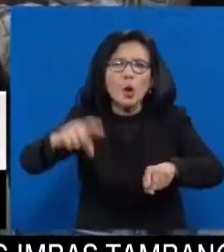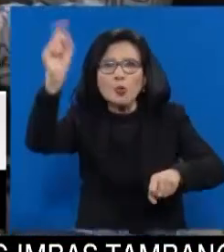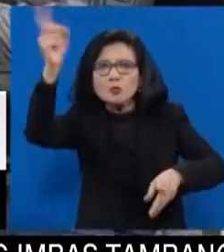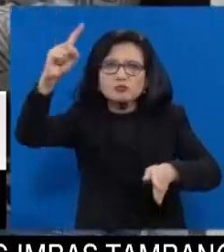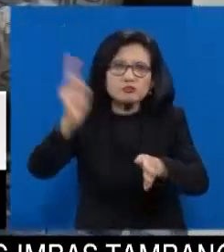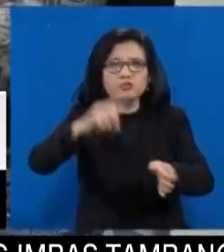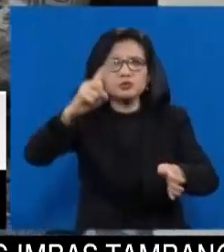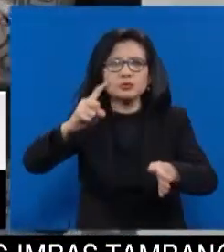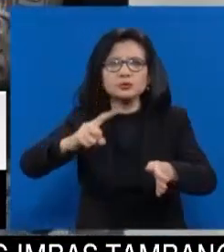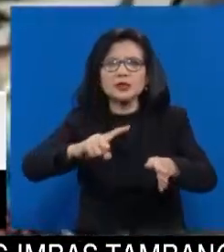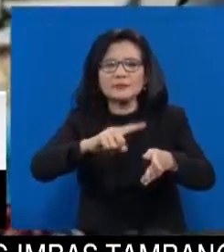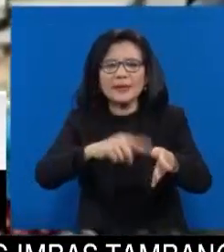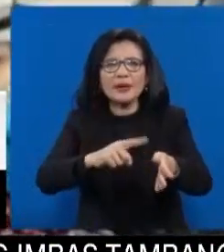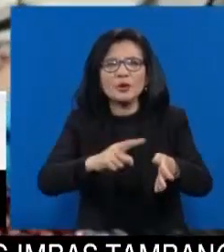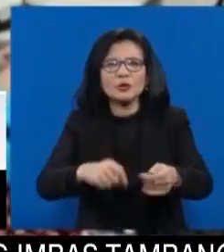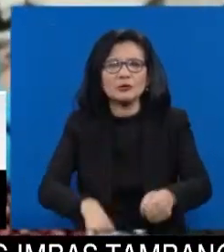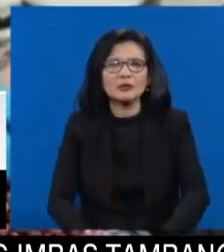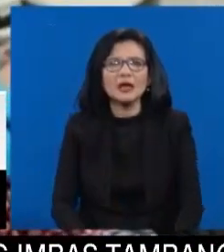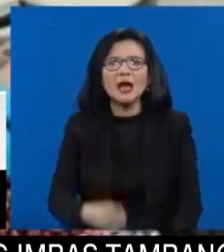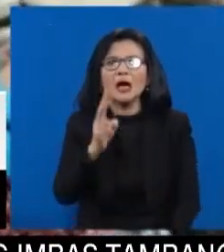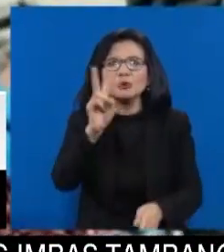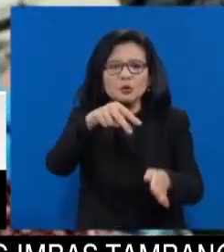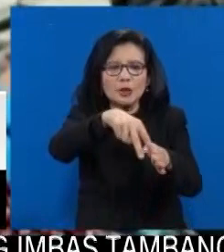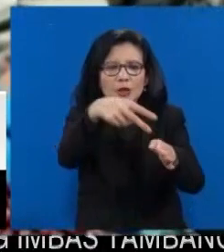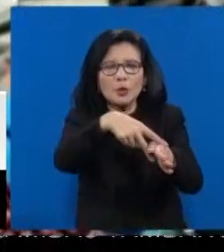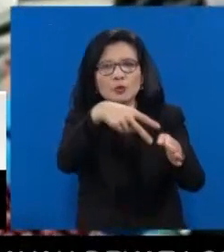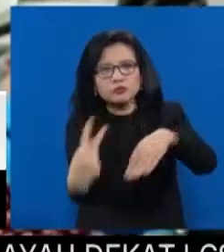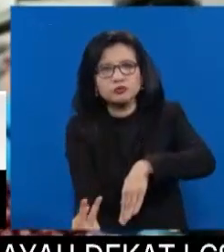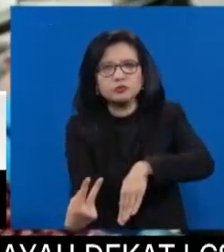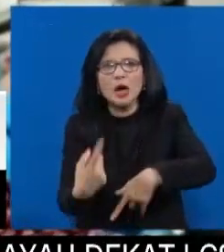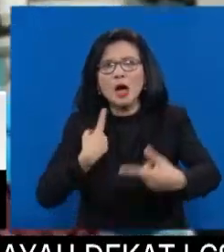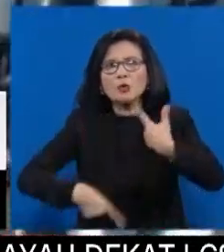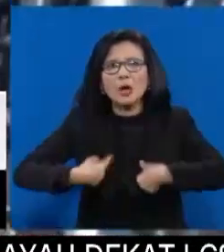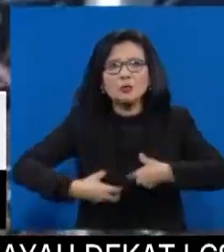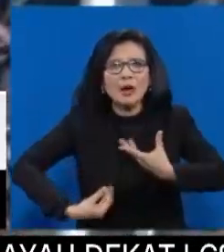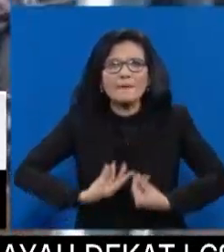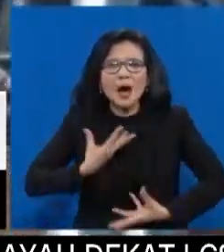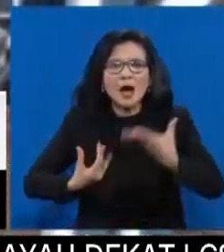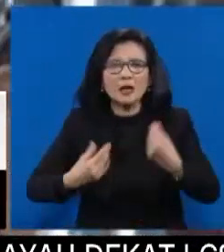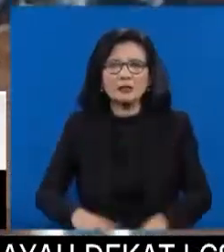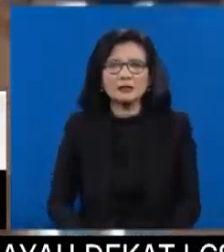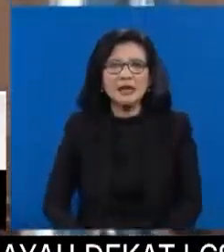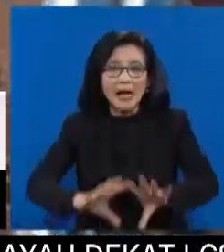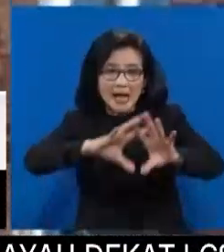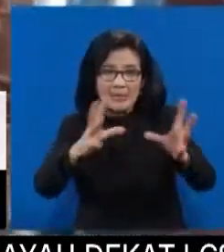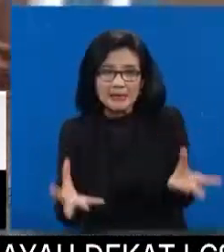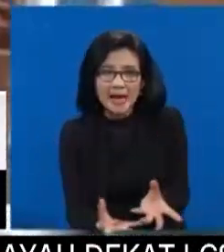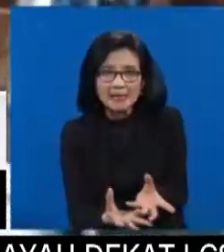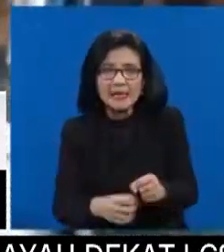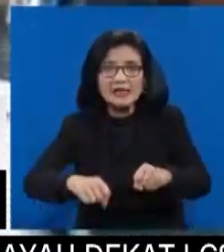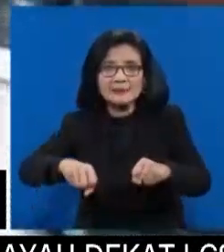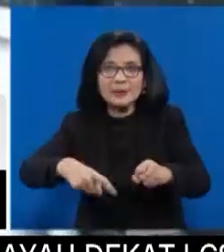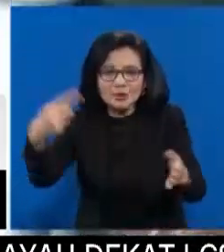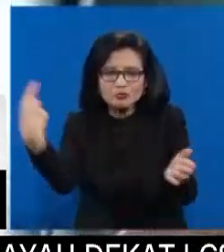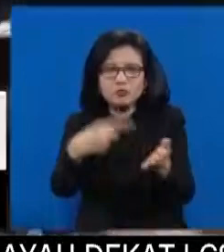menyambar korban dan sepeda motornya, sehingga menyebabkan keduanya terjatuh serta menderita luka bakar. Tangki sepeda motor yang dikendarai korban turut